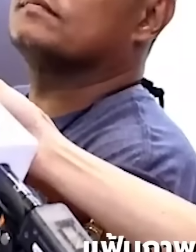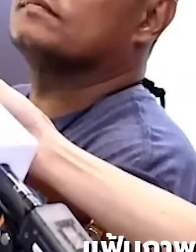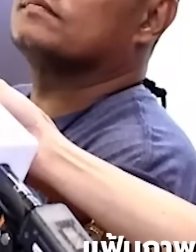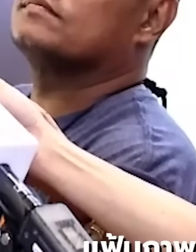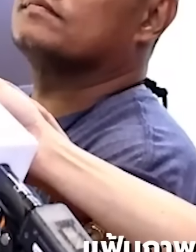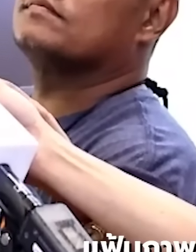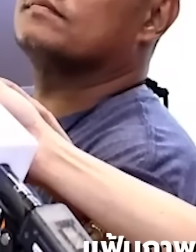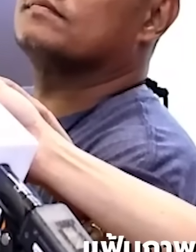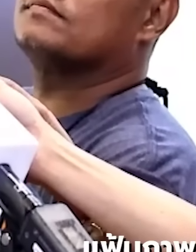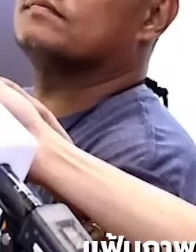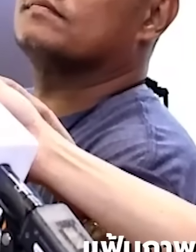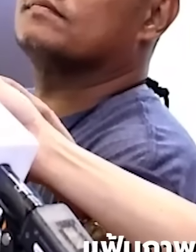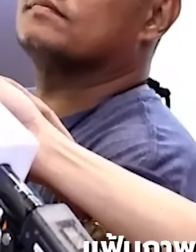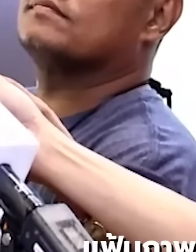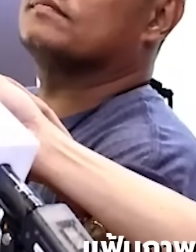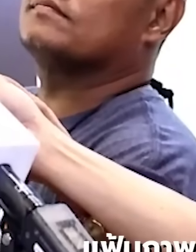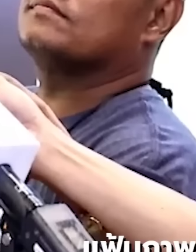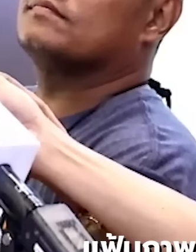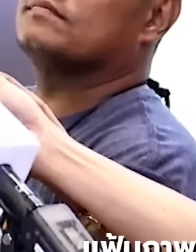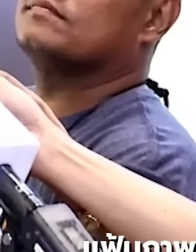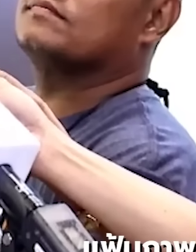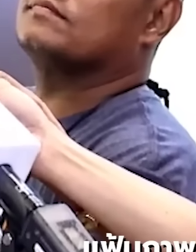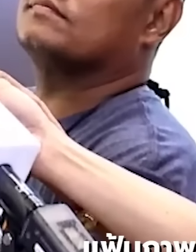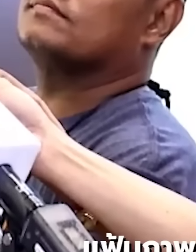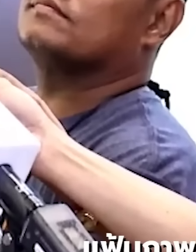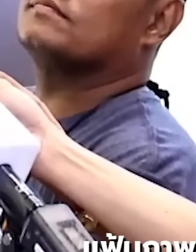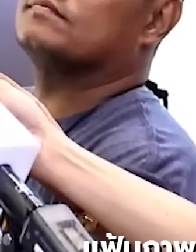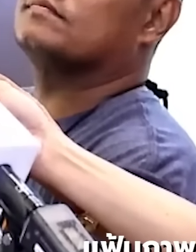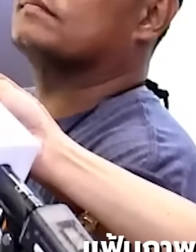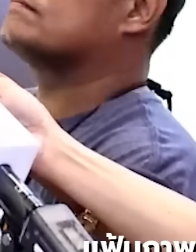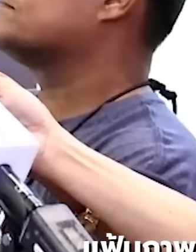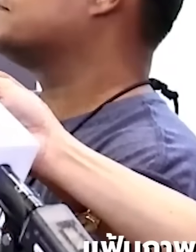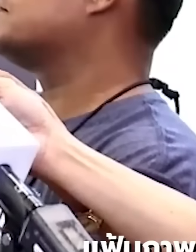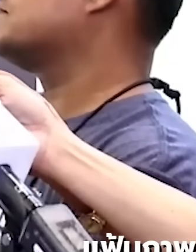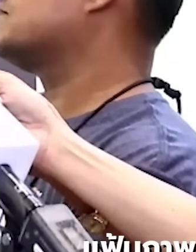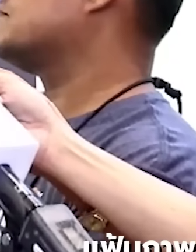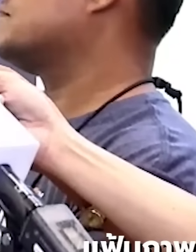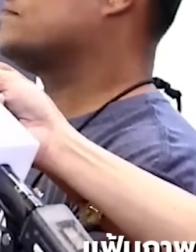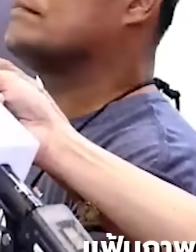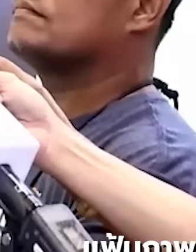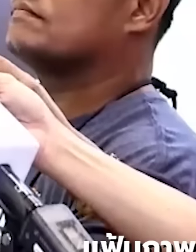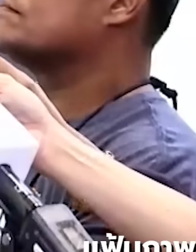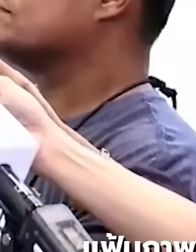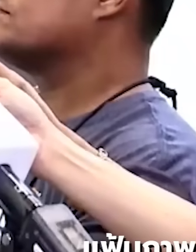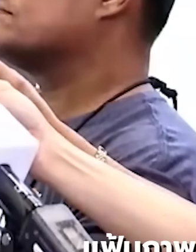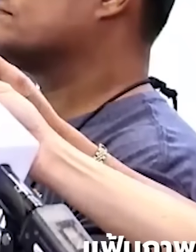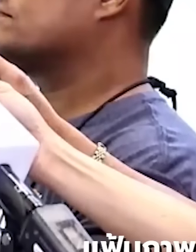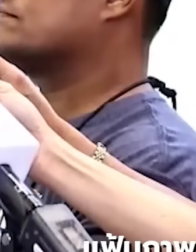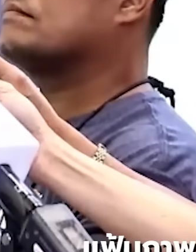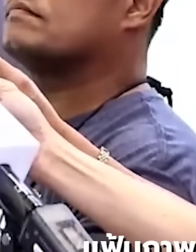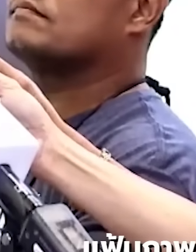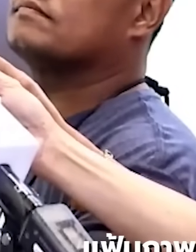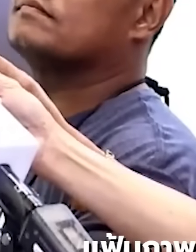กลๆและเศรษฐาโชคดีรู้ก่อนจะได้เตรียมทำข้อสอบล่วงหน้าสำคัญมาก